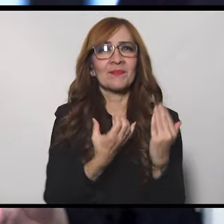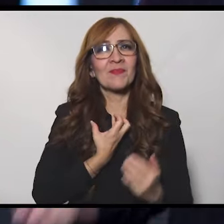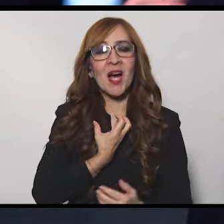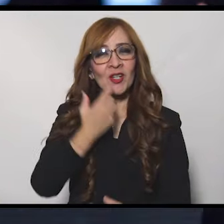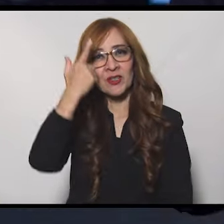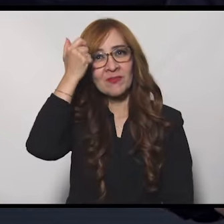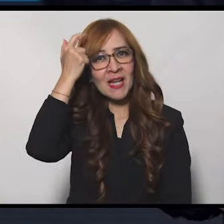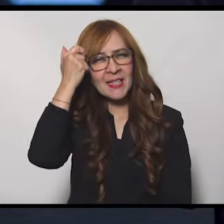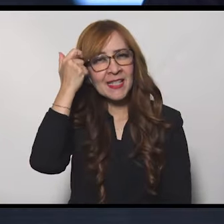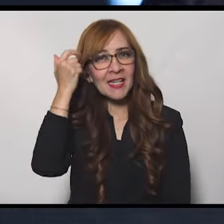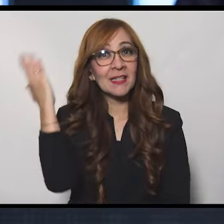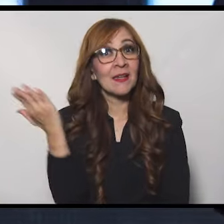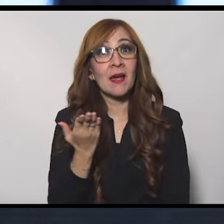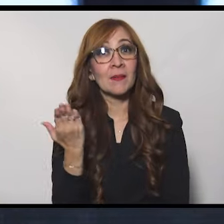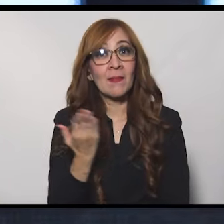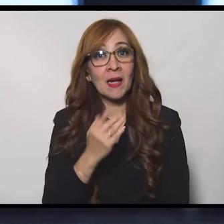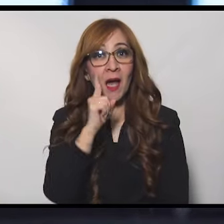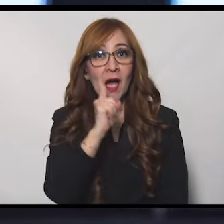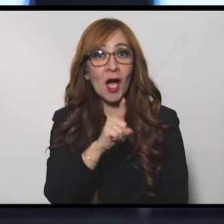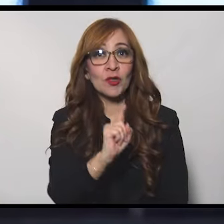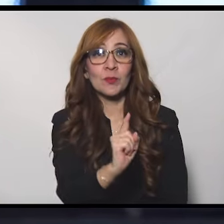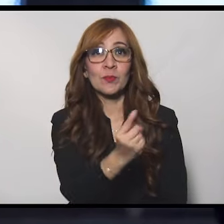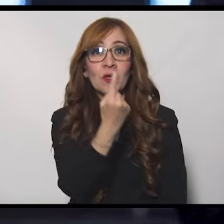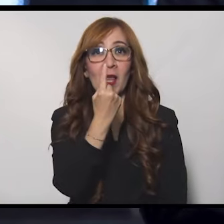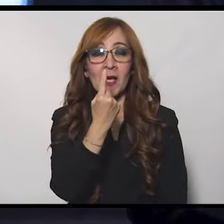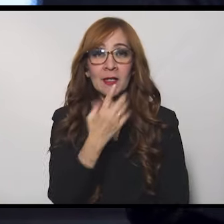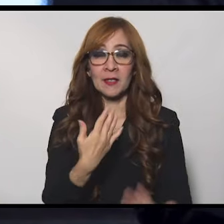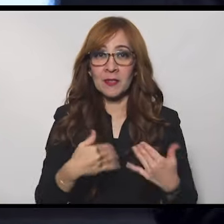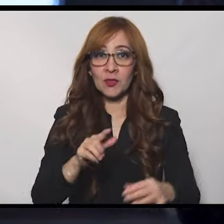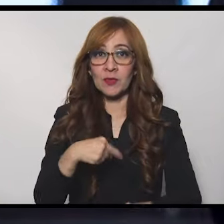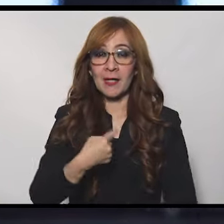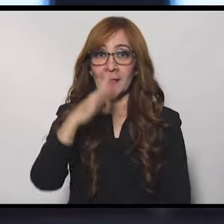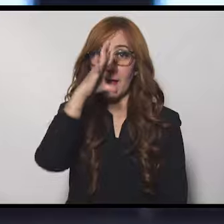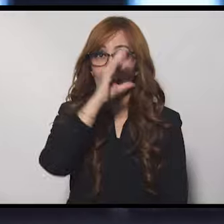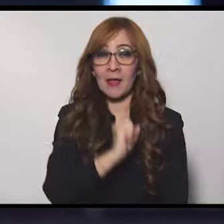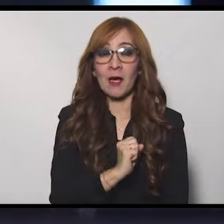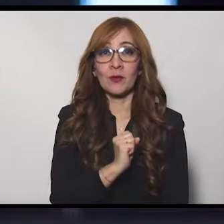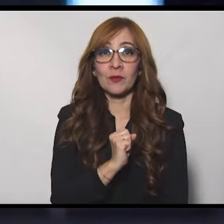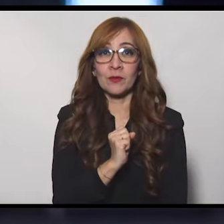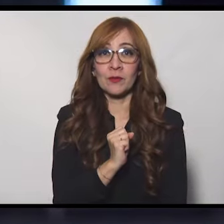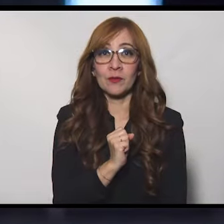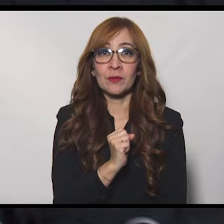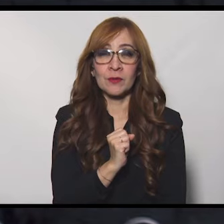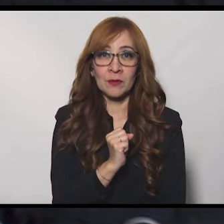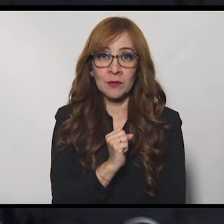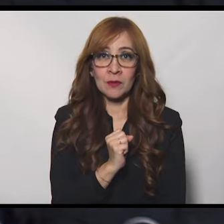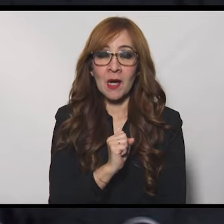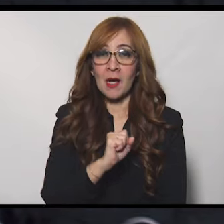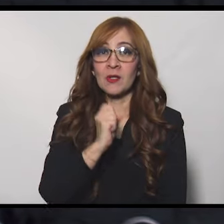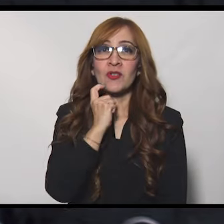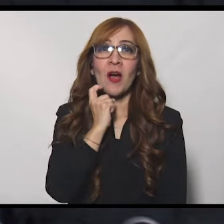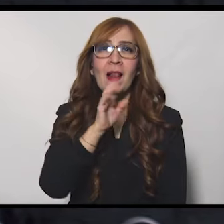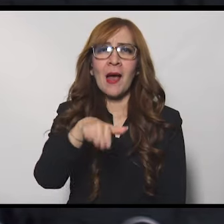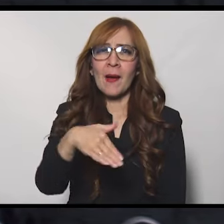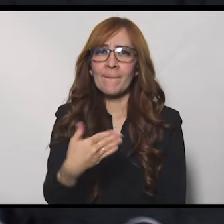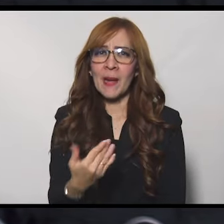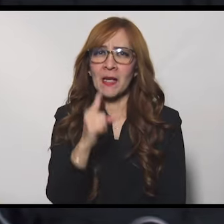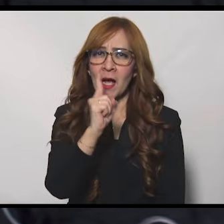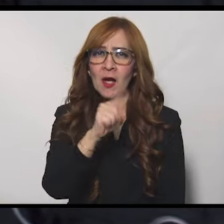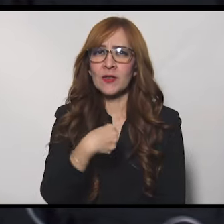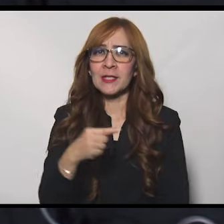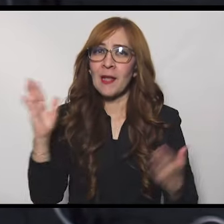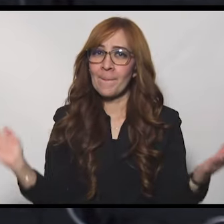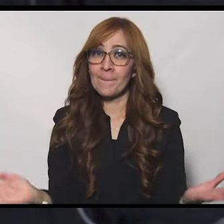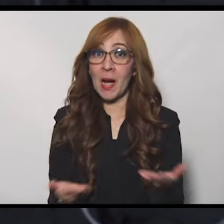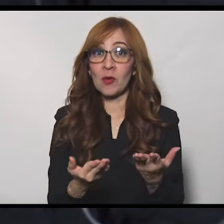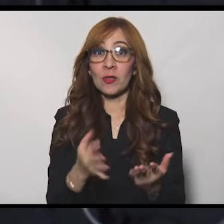learn where to start. Setelah kita sudah tahu about apa yang akan kita bangun, oke, kita